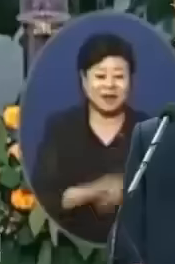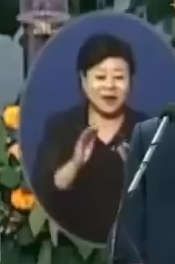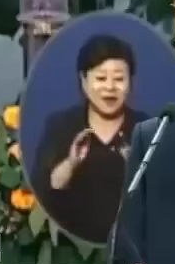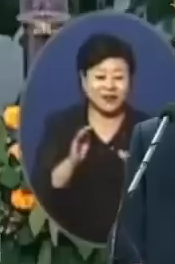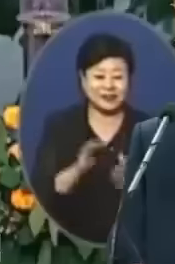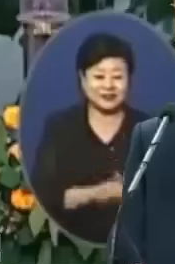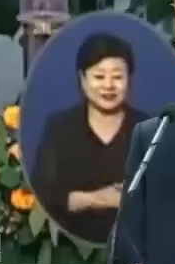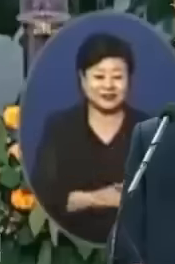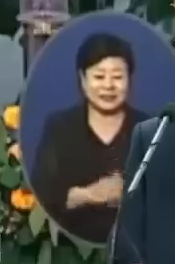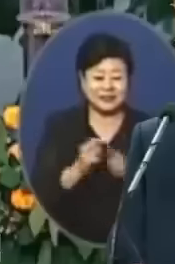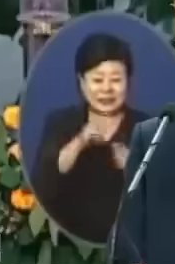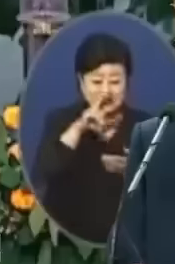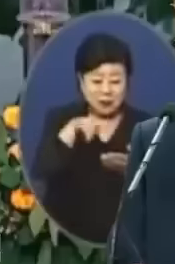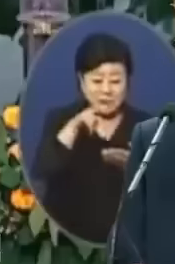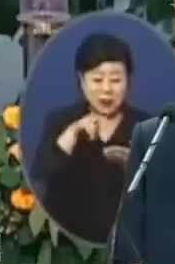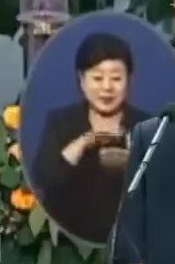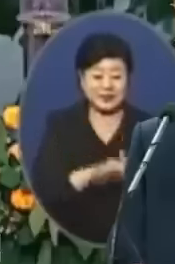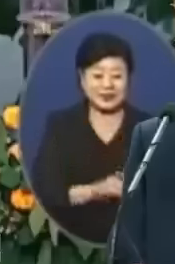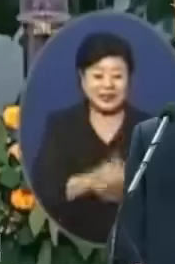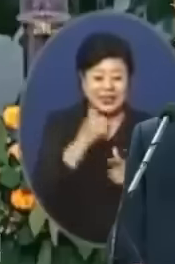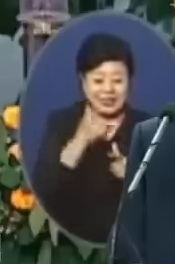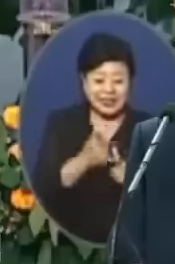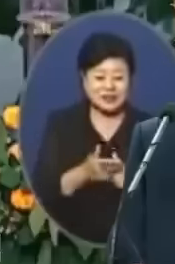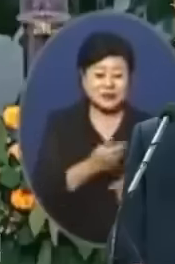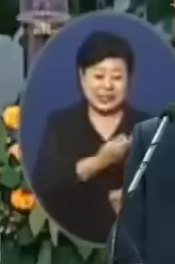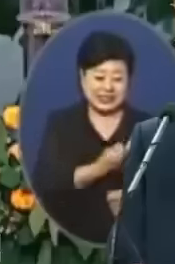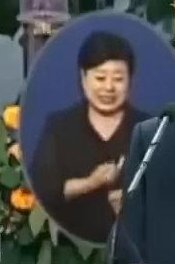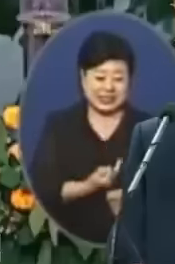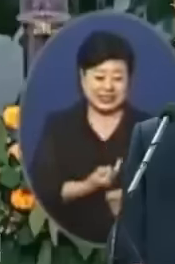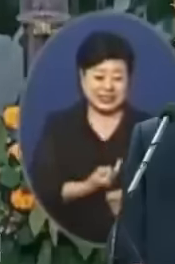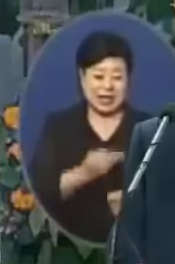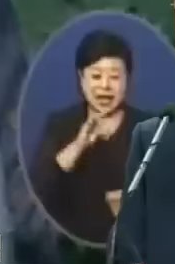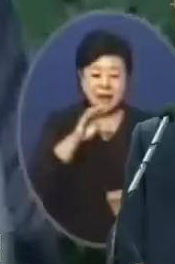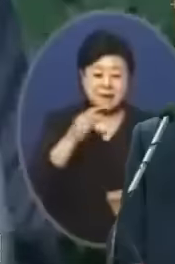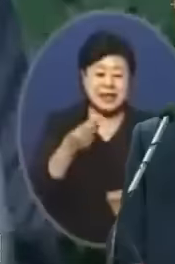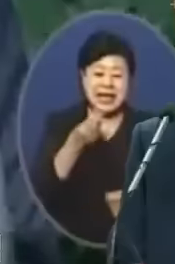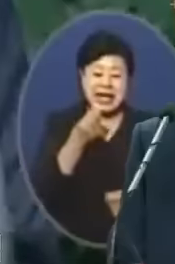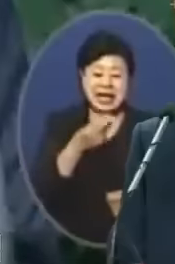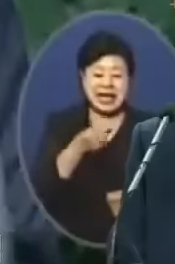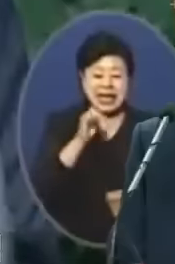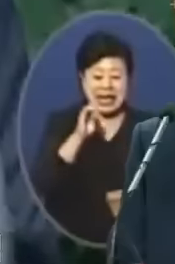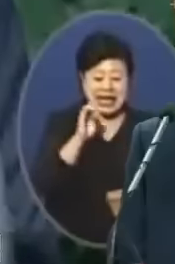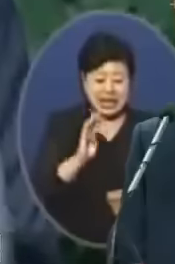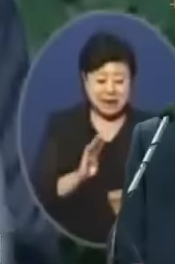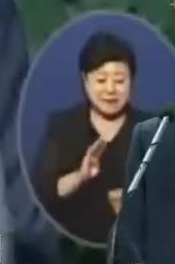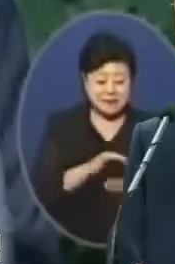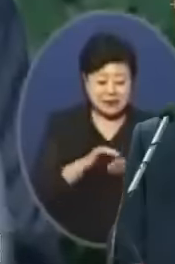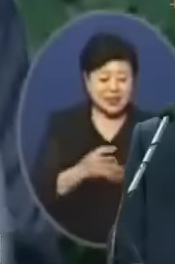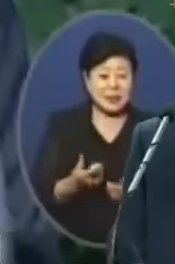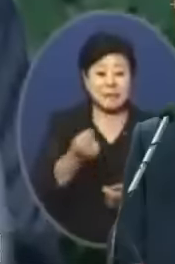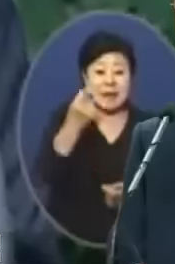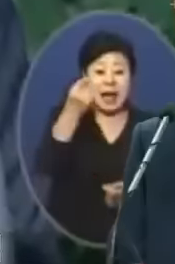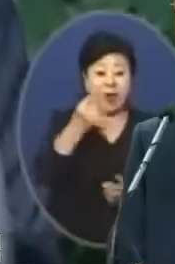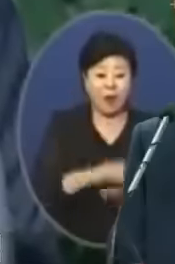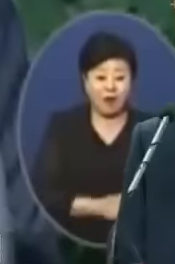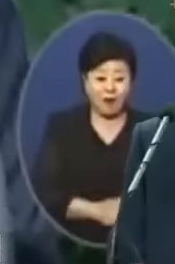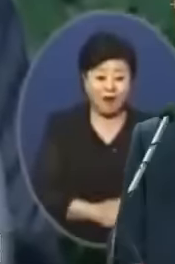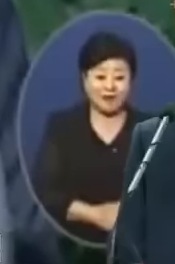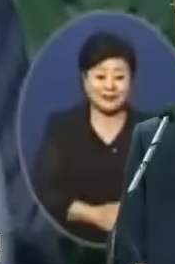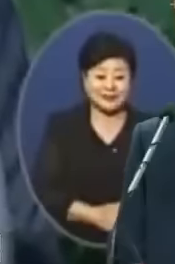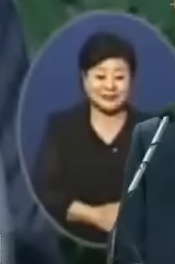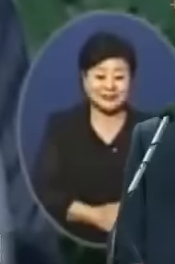오늘 읽은 이 성경 말씀에 보면 예수님의 제자 빌립이 이와 같이 계산이 빠른 사람이었습니다.